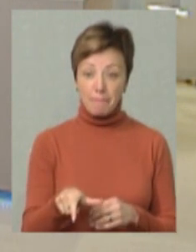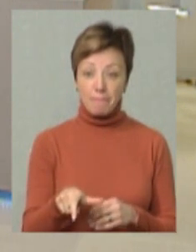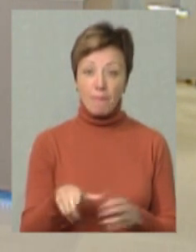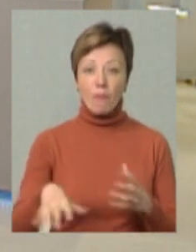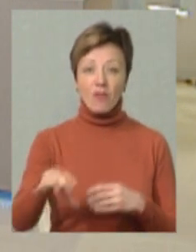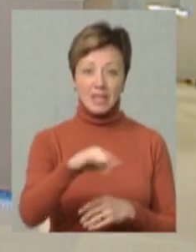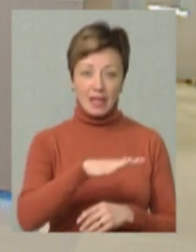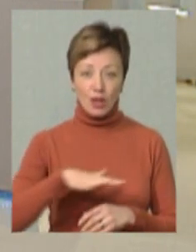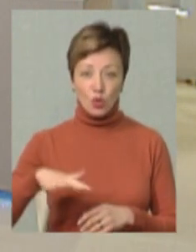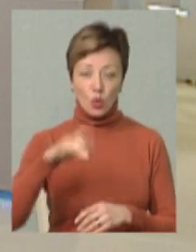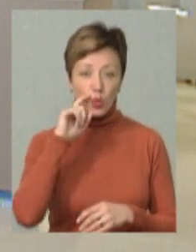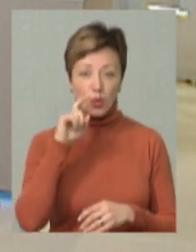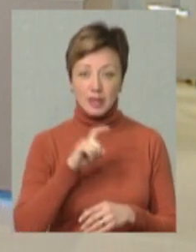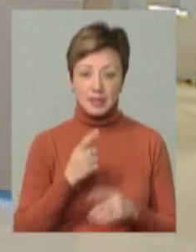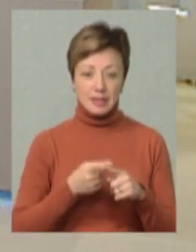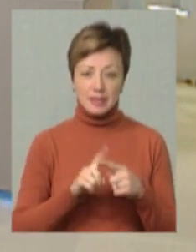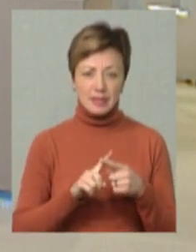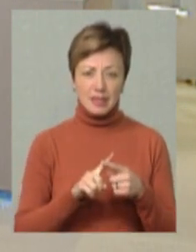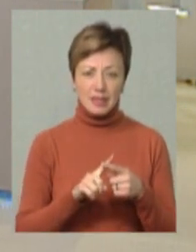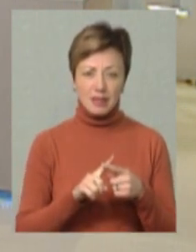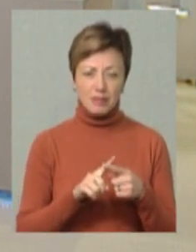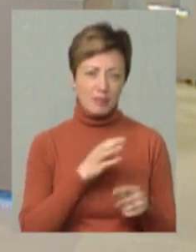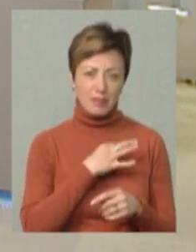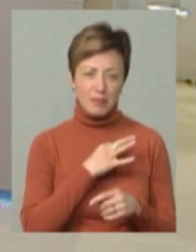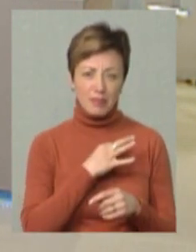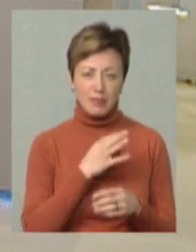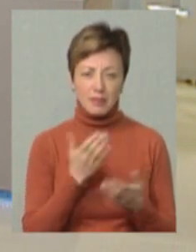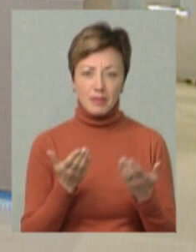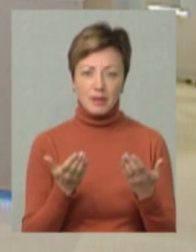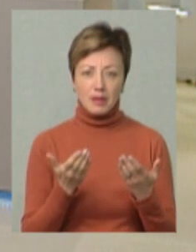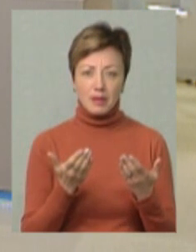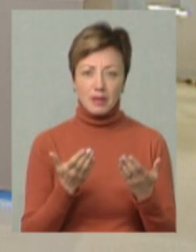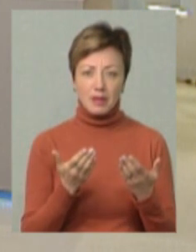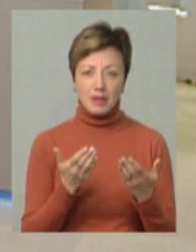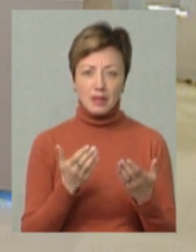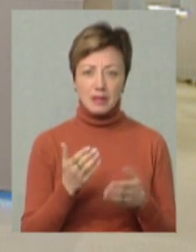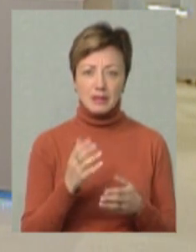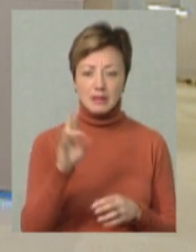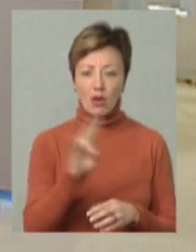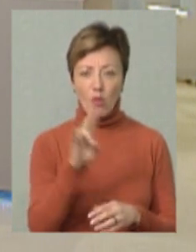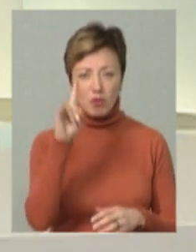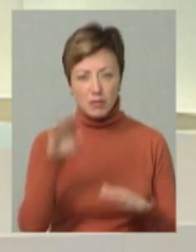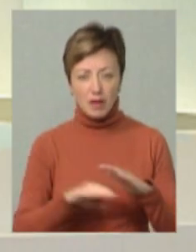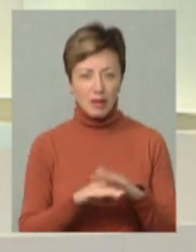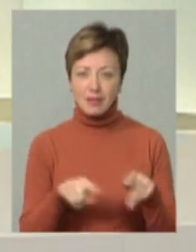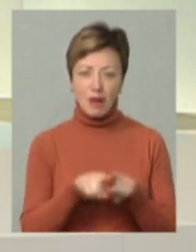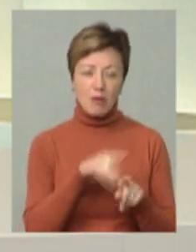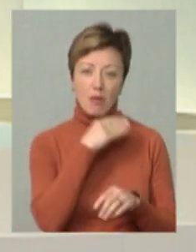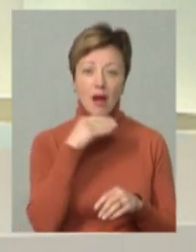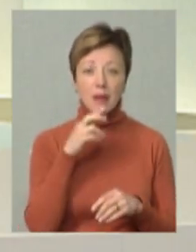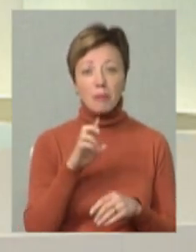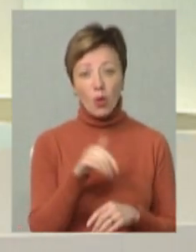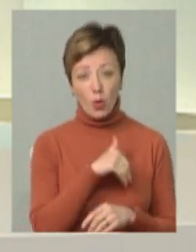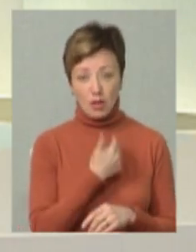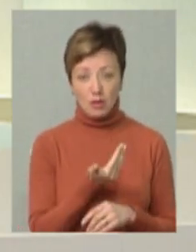по всій території України, і це не залежить від напевно, церковної юрисдикції є не так багато, як би